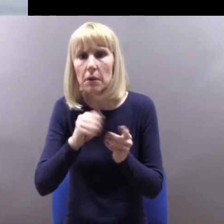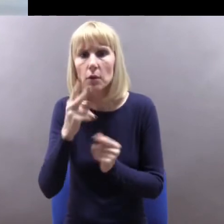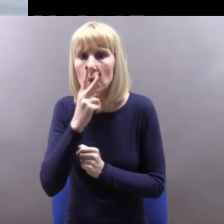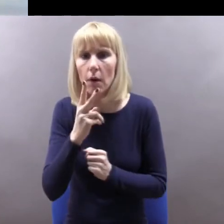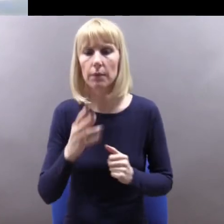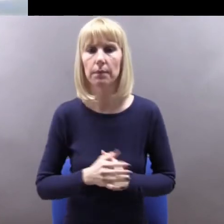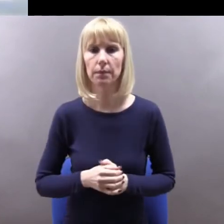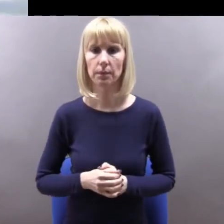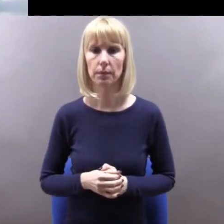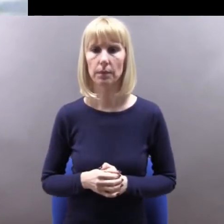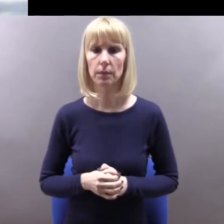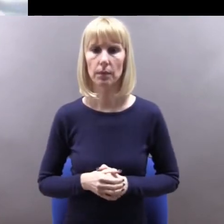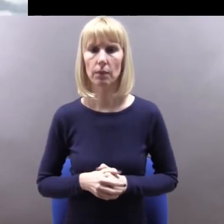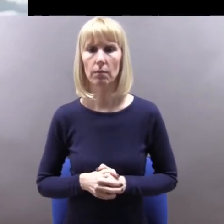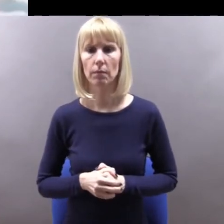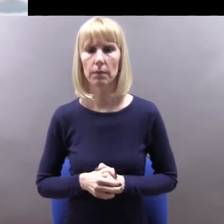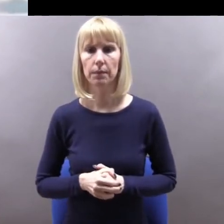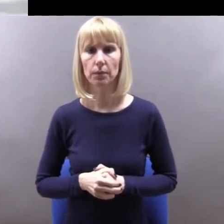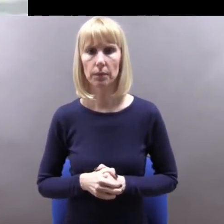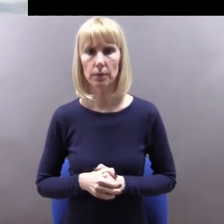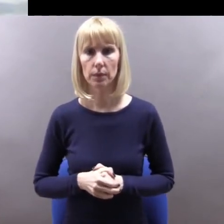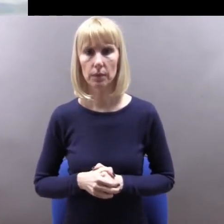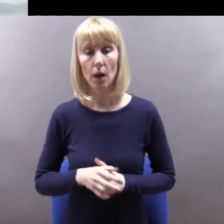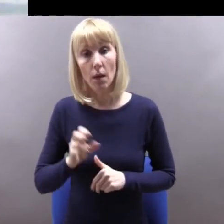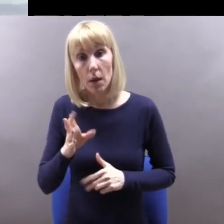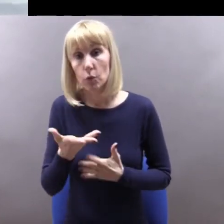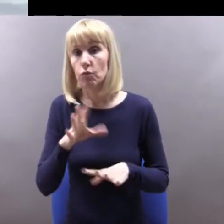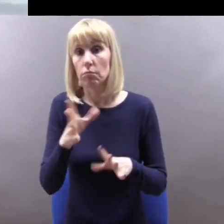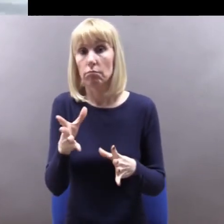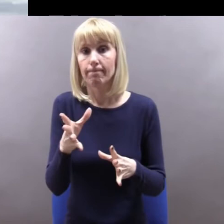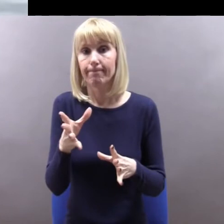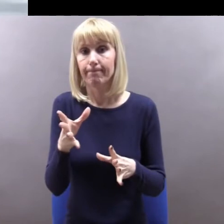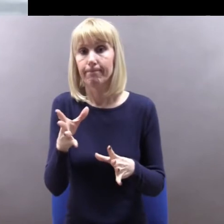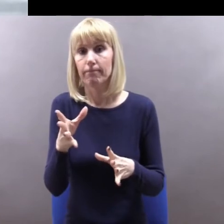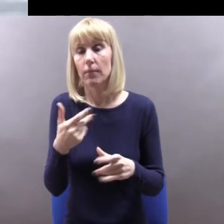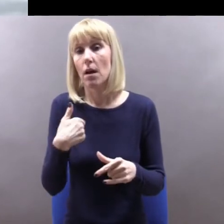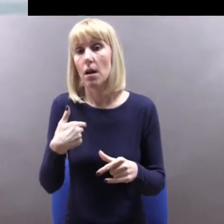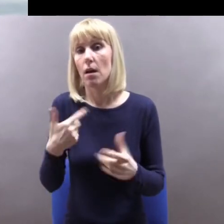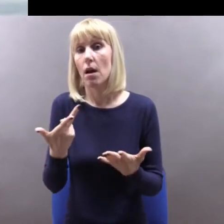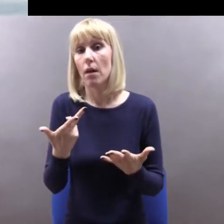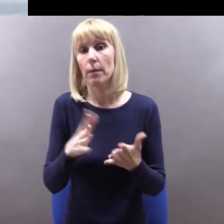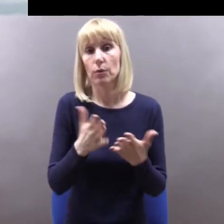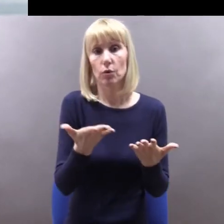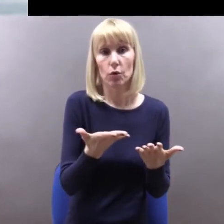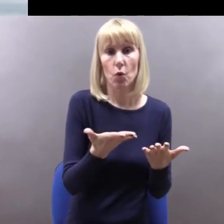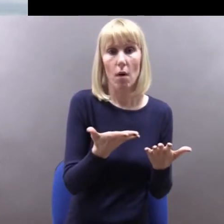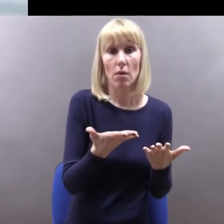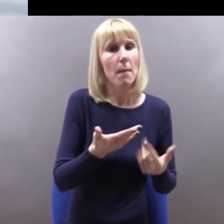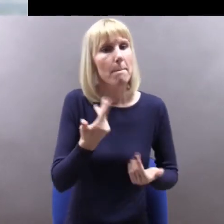Nie wszystko widać. No, ja patrzę, Ewa jest osobą z większymi potrzebami niż ja,